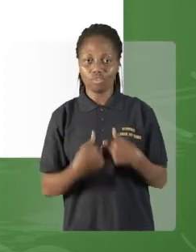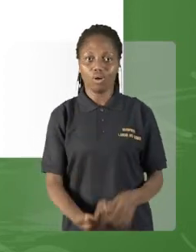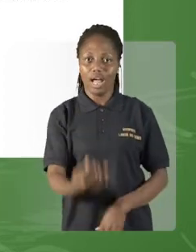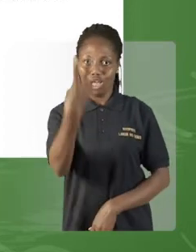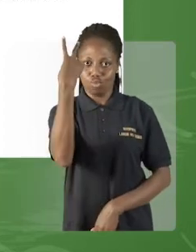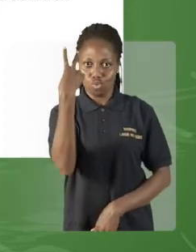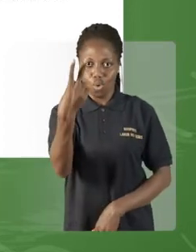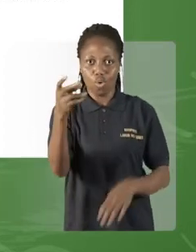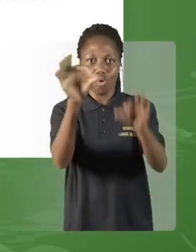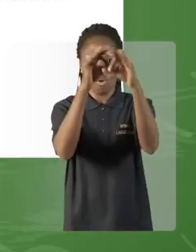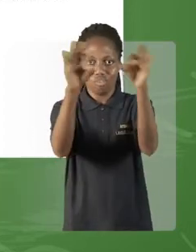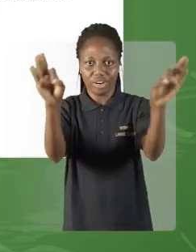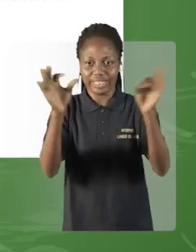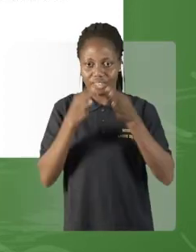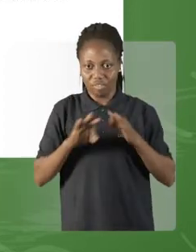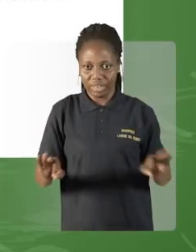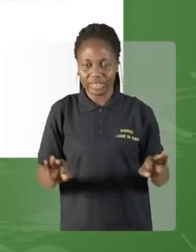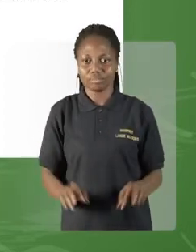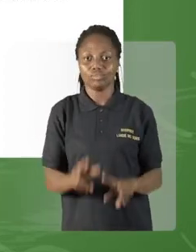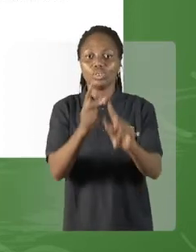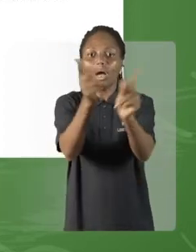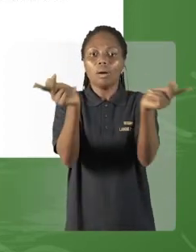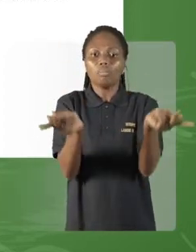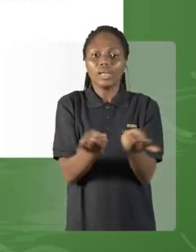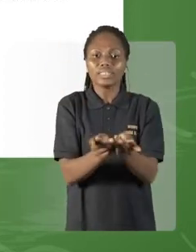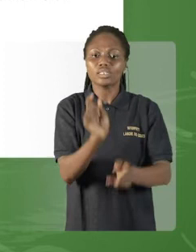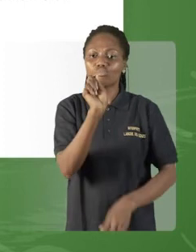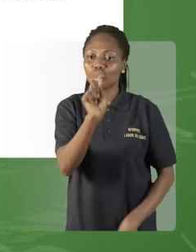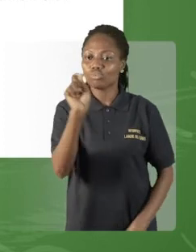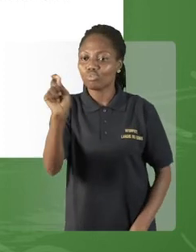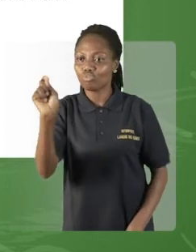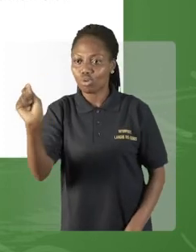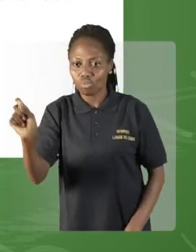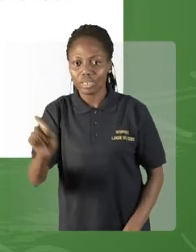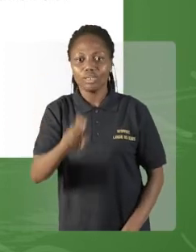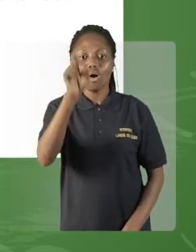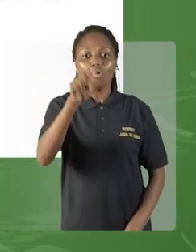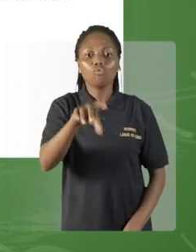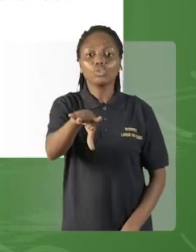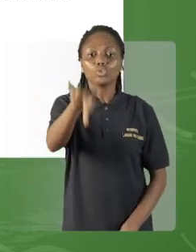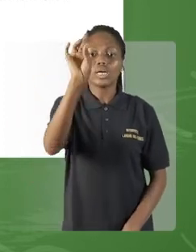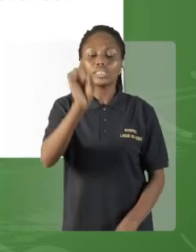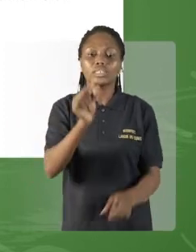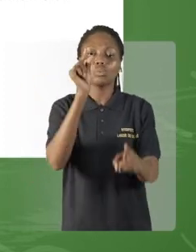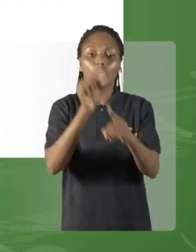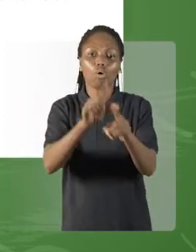Vous utilisez ces expressions pour compléter ces phrases 1 et 2 ci-dessous.